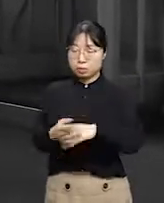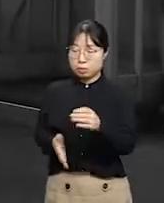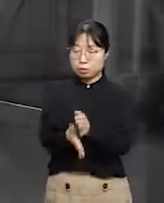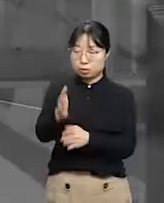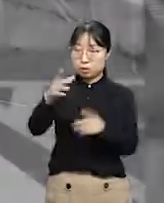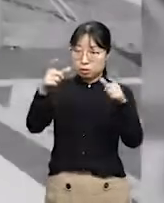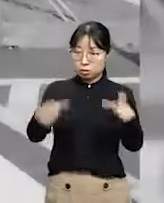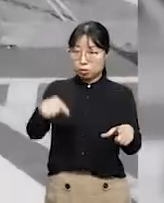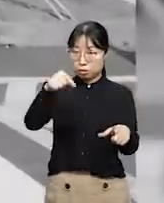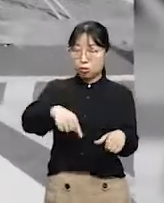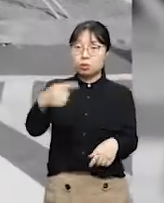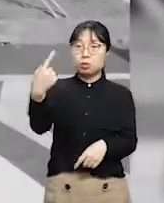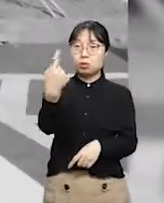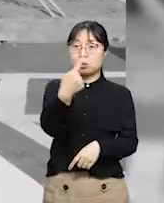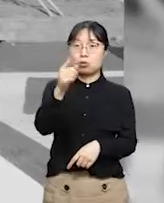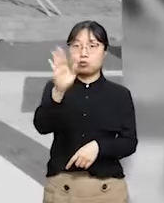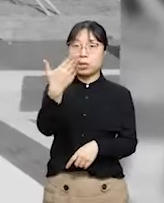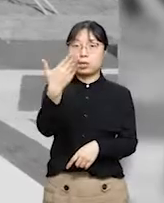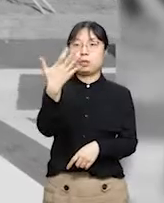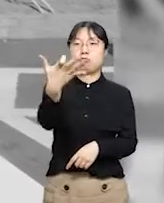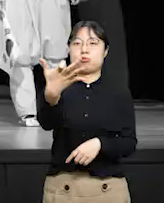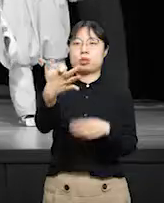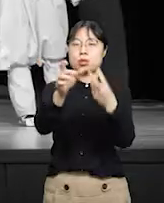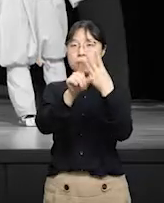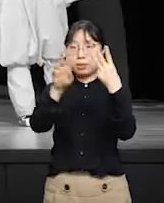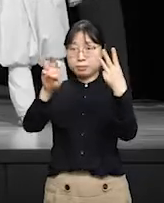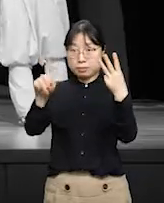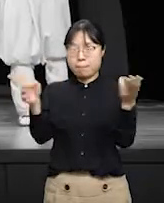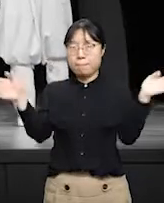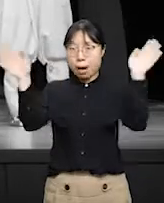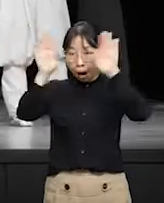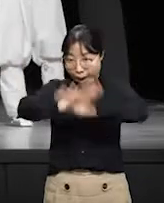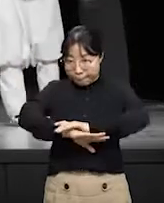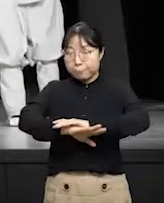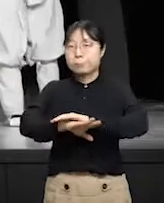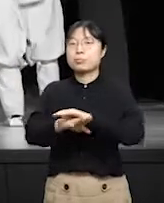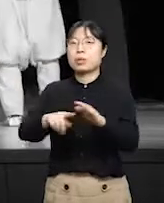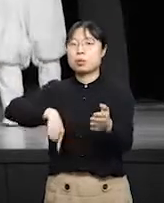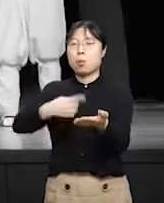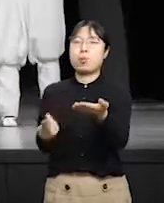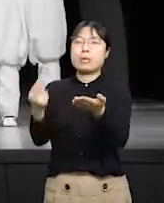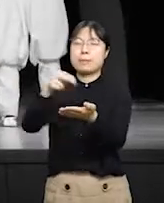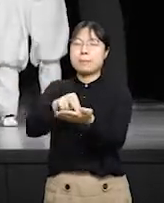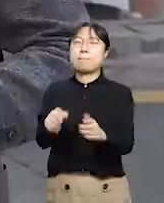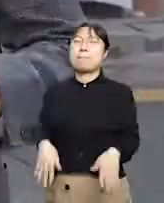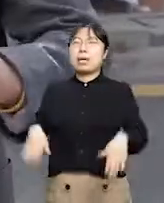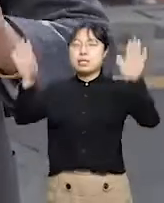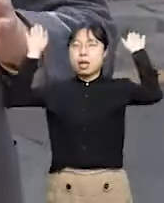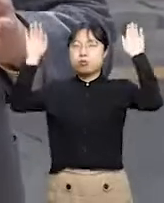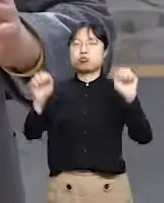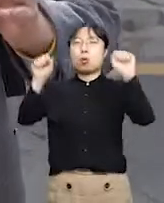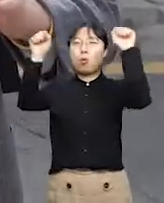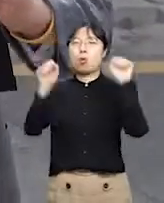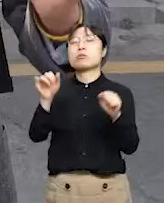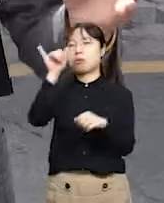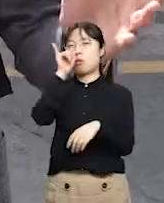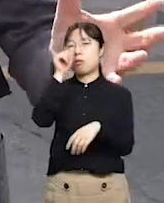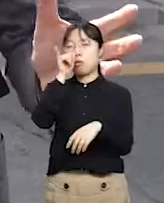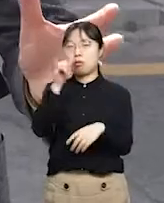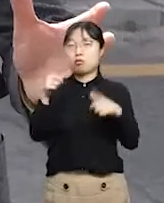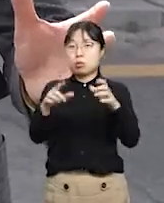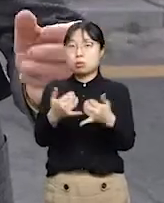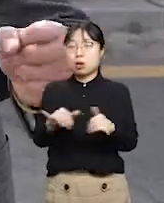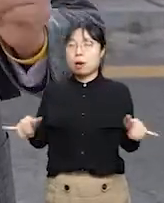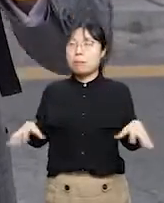지역에서도 1919년 3월 31일 밤에 독립만세운동이 일어난 거예요. 아~ 그때 주민이 한 3천여